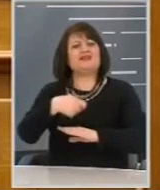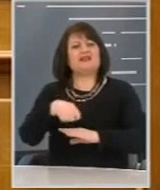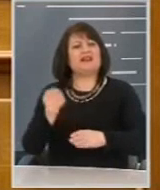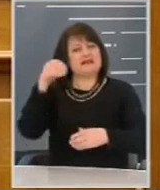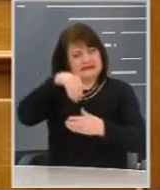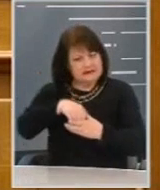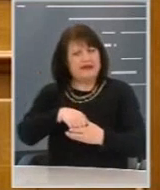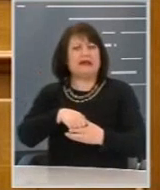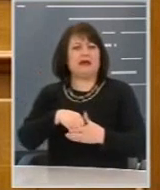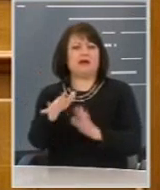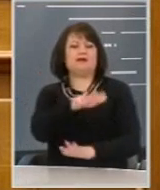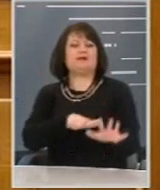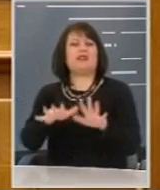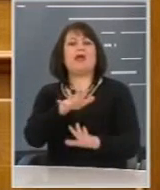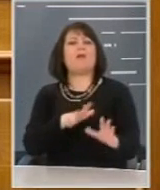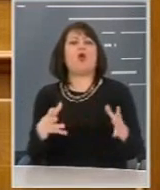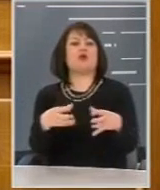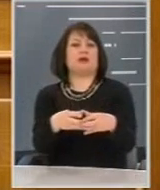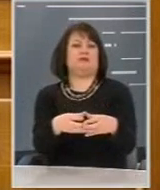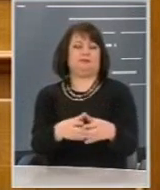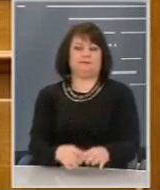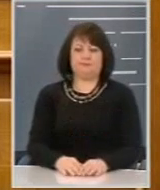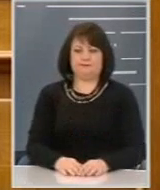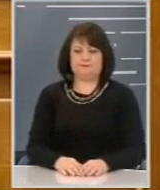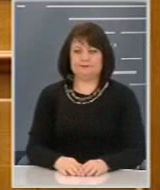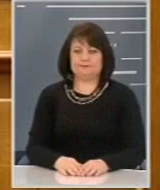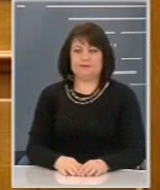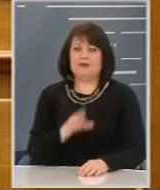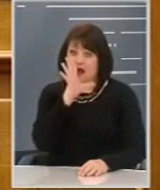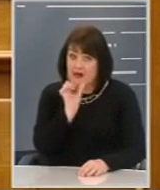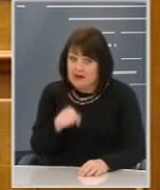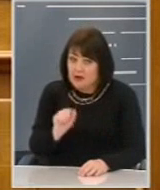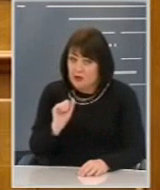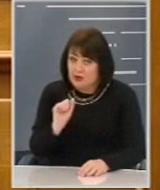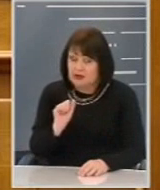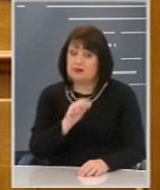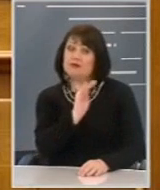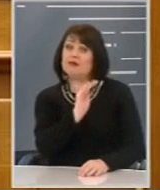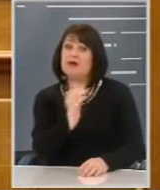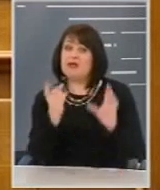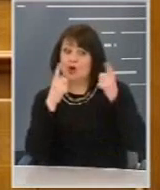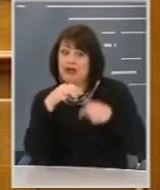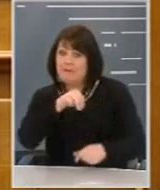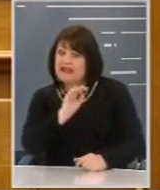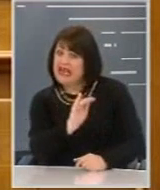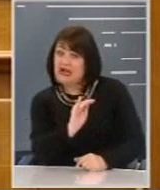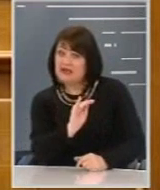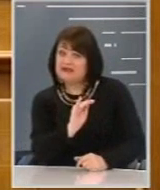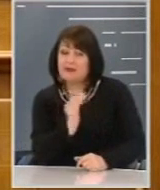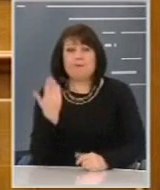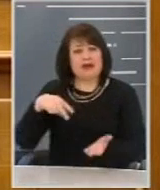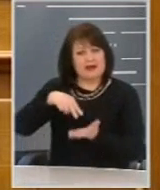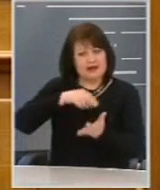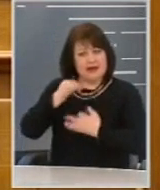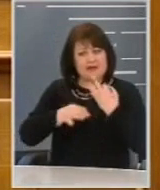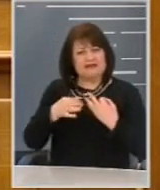συμμετείχανε σε αυτό το τρίγωνο και το κάναν τετράγωνο. Είναι αλήθεια αυτά, κύριοι συνάδελφοι, ή όχι? Κύριε Μηταράκη, είναι αλήθεια όλα αυτά? Γιατί ανεβήκατε προηγουμένως στο βήμα